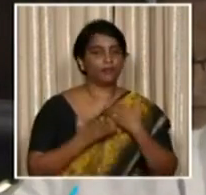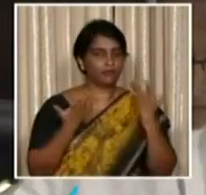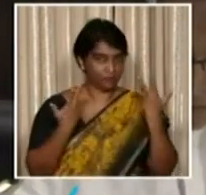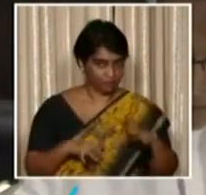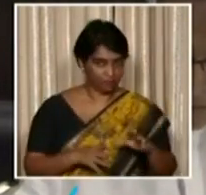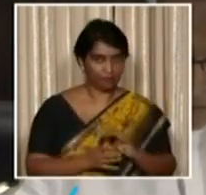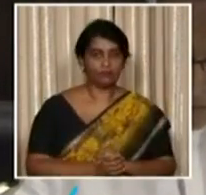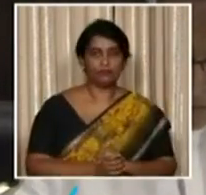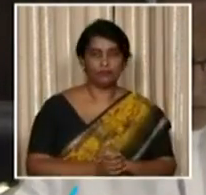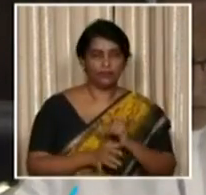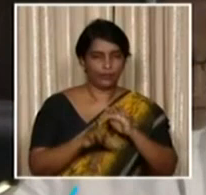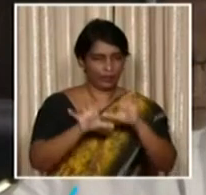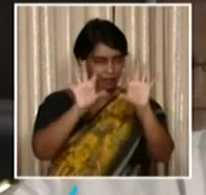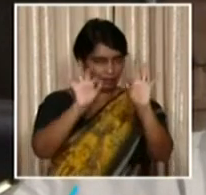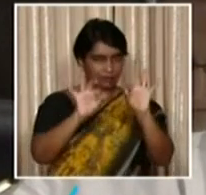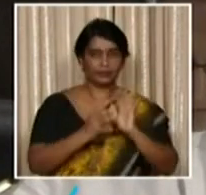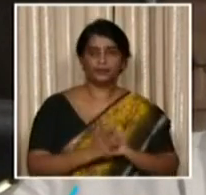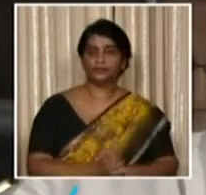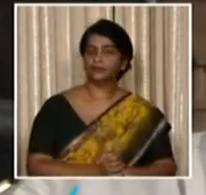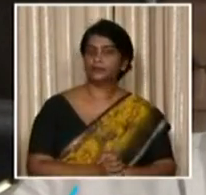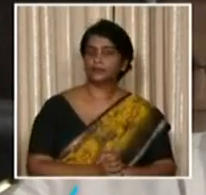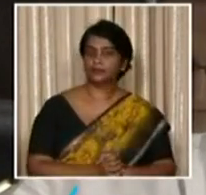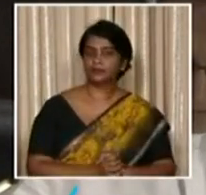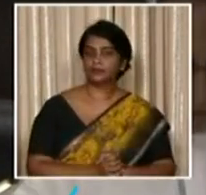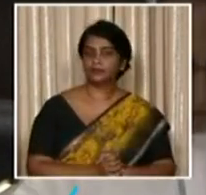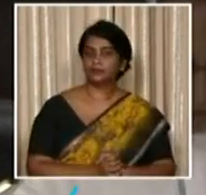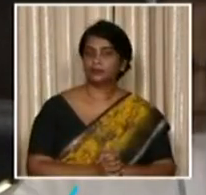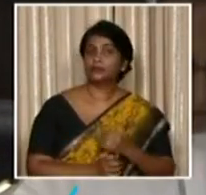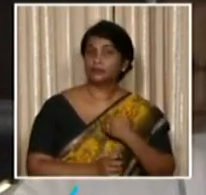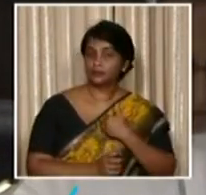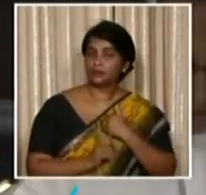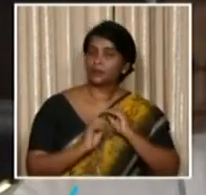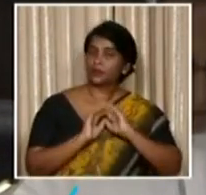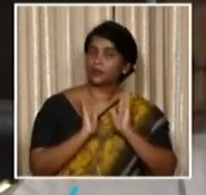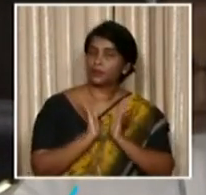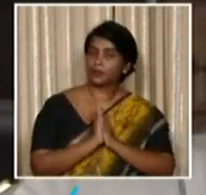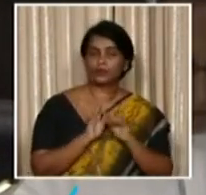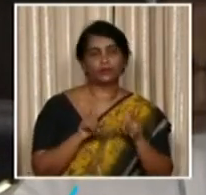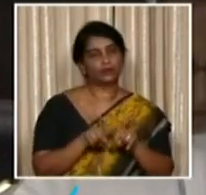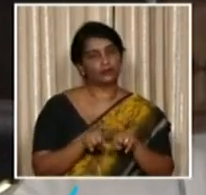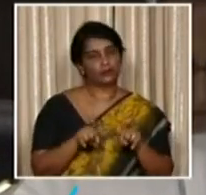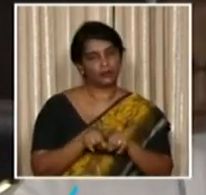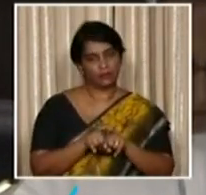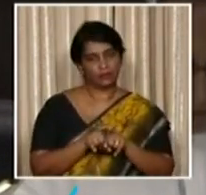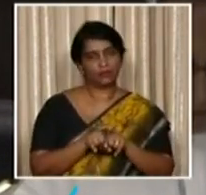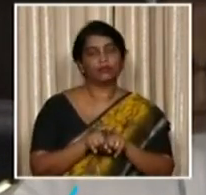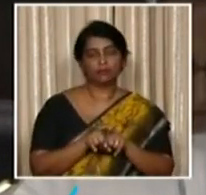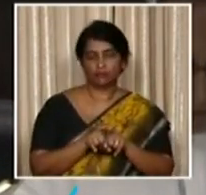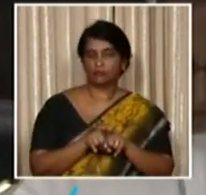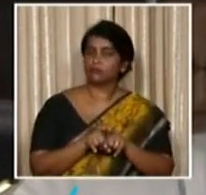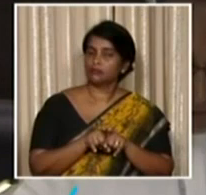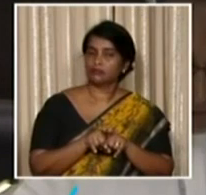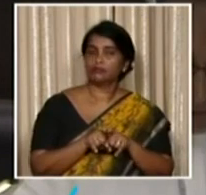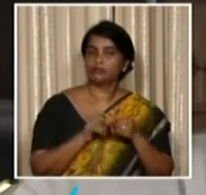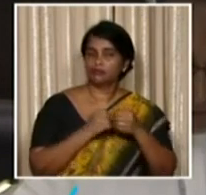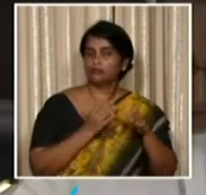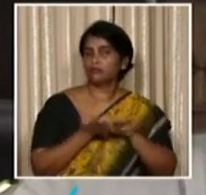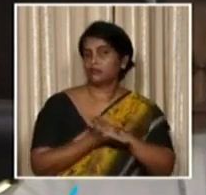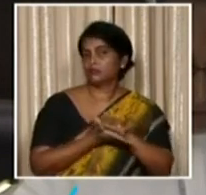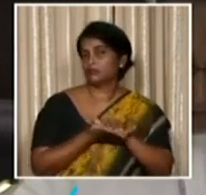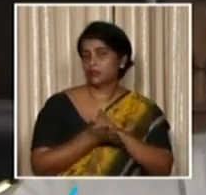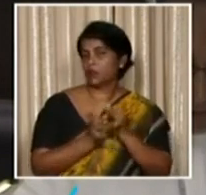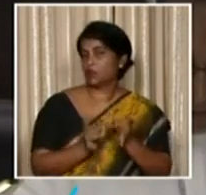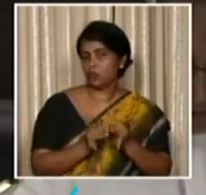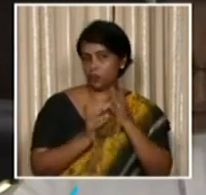කරන්නම්, මම විනාඩියක් දෙන්න. මම සමස්තයක් හැටියට වෙච්ච පැහැදිලි කිරීම